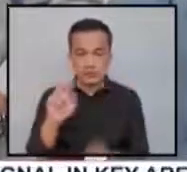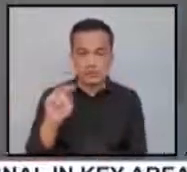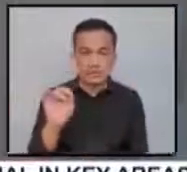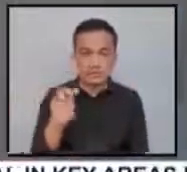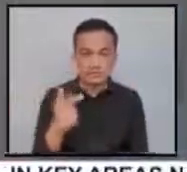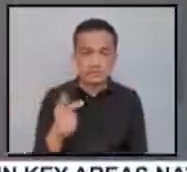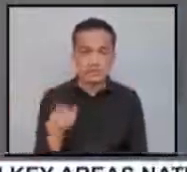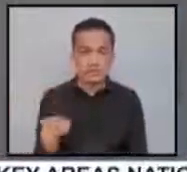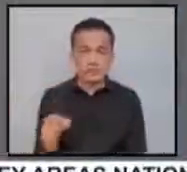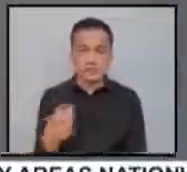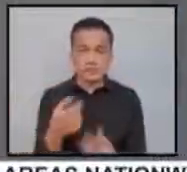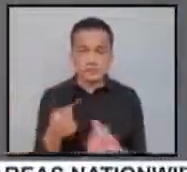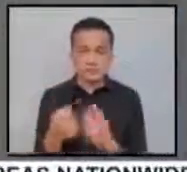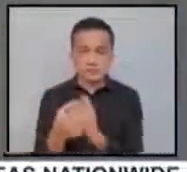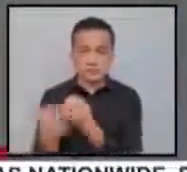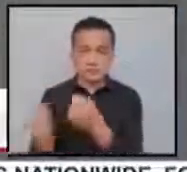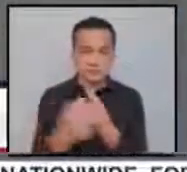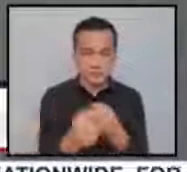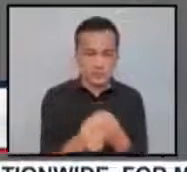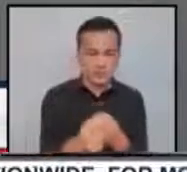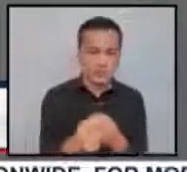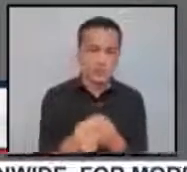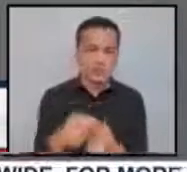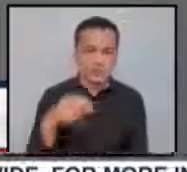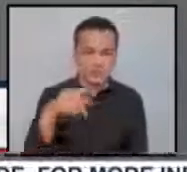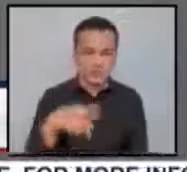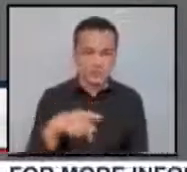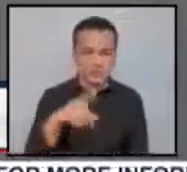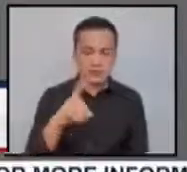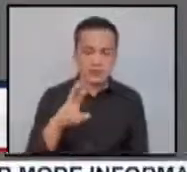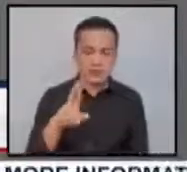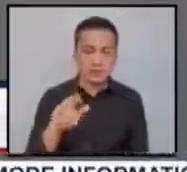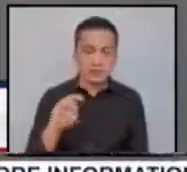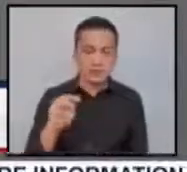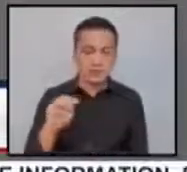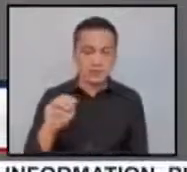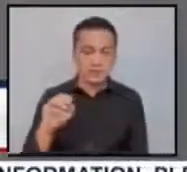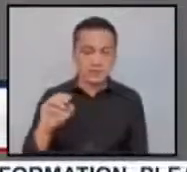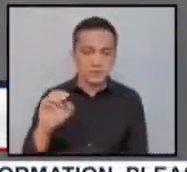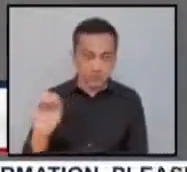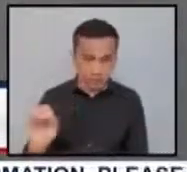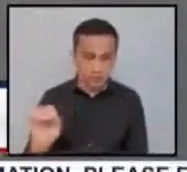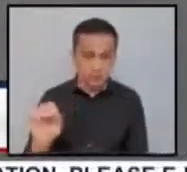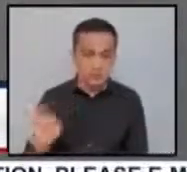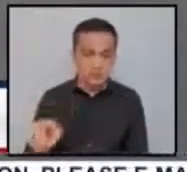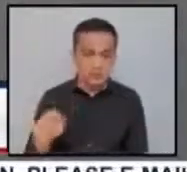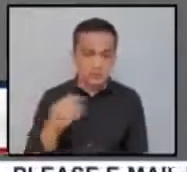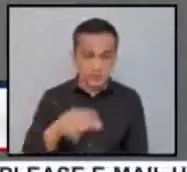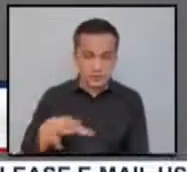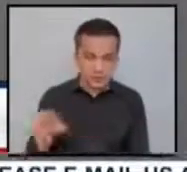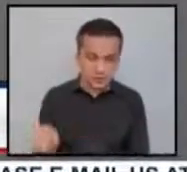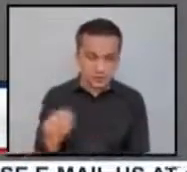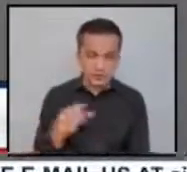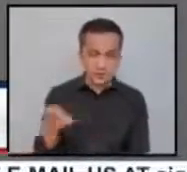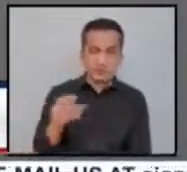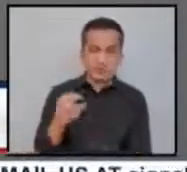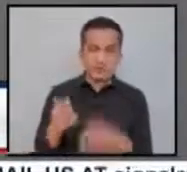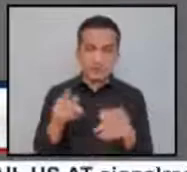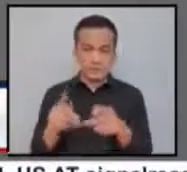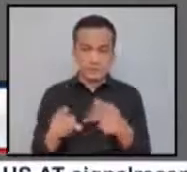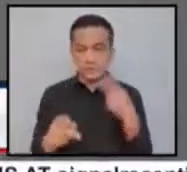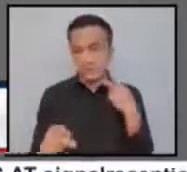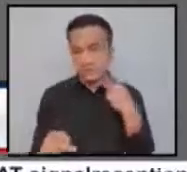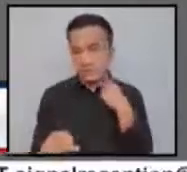rescue operations ang Provincial Disaster Risk Reduction and Management Office ng Cagayan sa mga residenteng na stranded sa kanilang